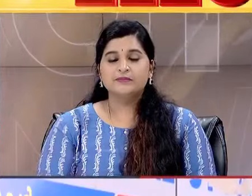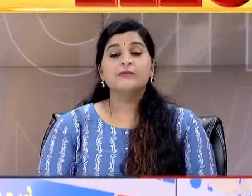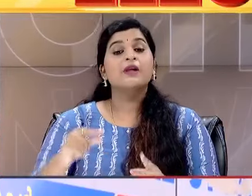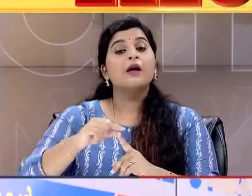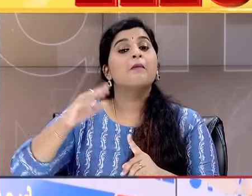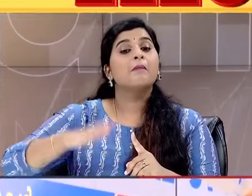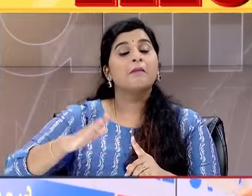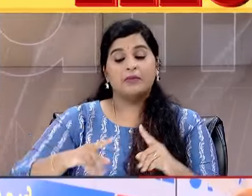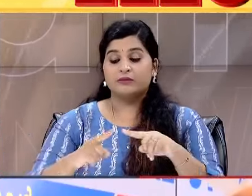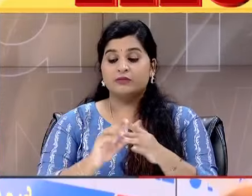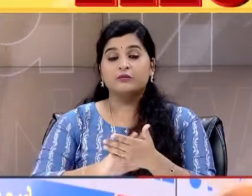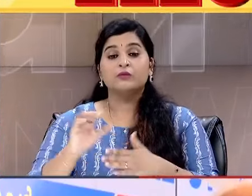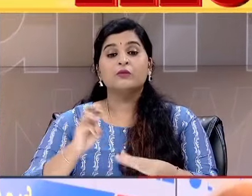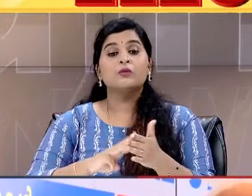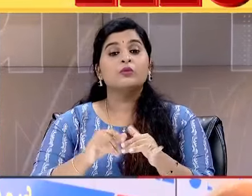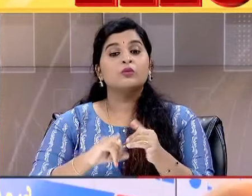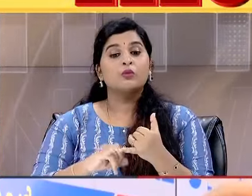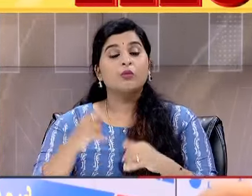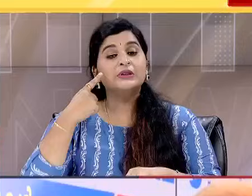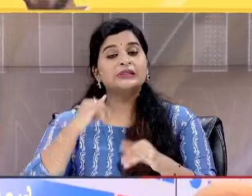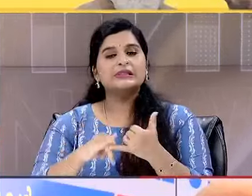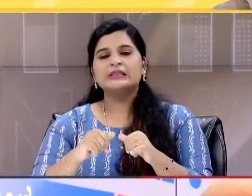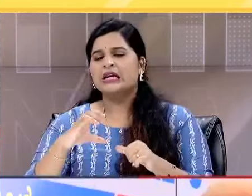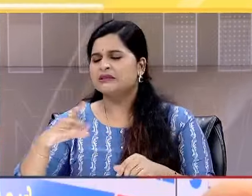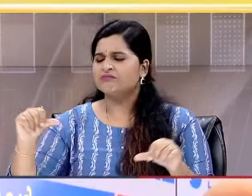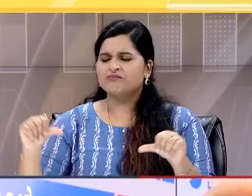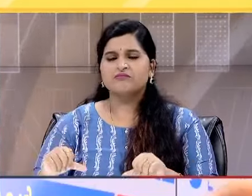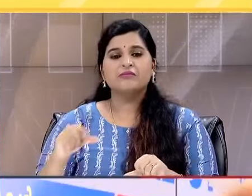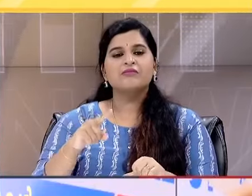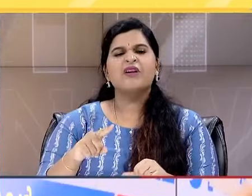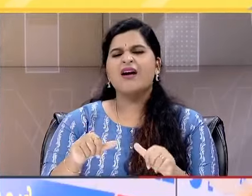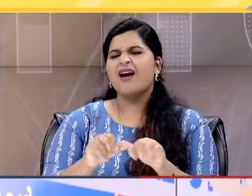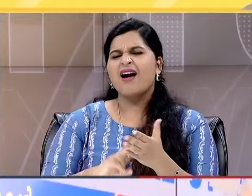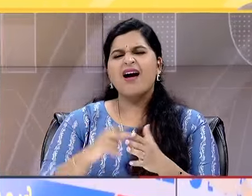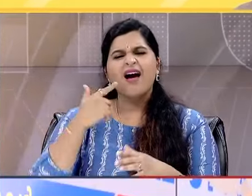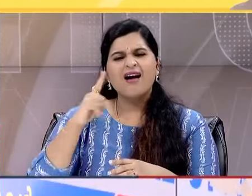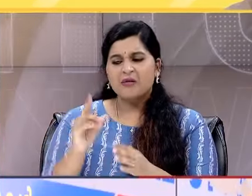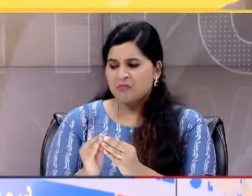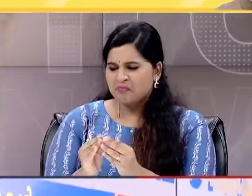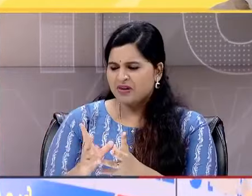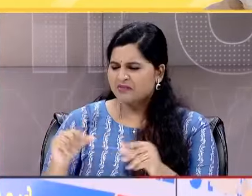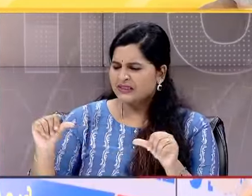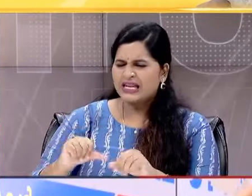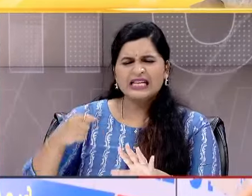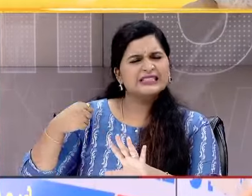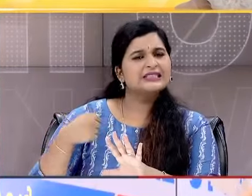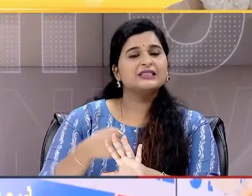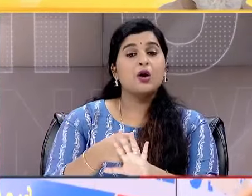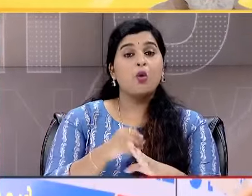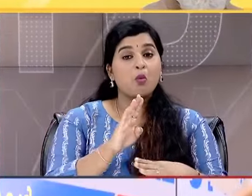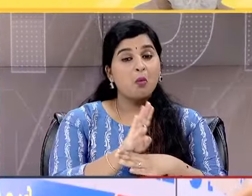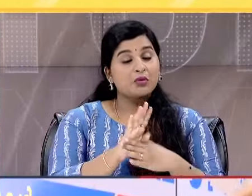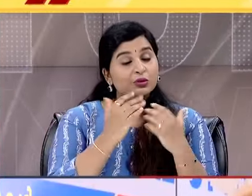പത്തനംതിട്ടയിൽ തോമസ് ഐസക് മൂന്നാം സ്ഥാനത്ത് പോകുമെന്ന് പി ജെ കുര്യൻ. അനിൽ ആന്റണി ബി ജെ പിയെയും ചതിക്കും. കോൺഗ്രസിൽ നിന്ന് എല്ലാ സൗഭാഗ്യങ്ങളും അനുഭവിച്ച